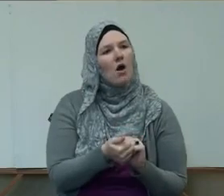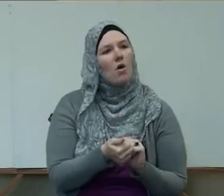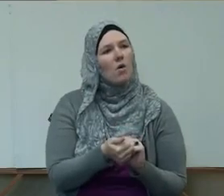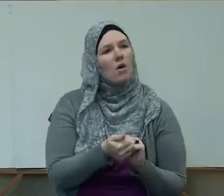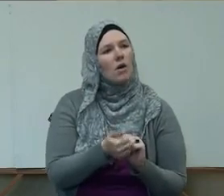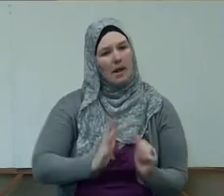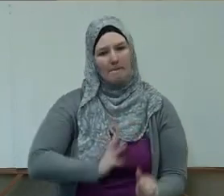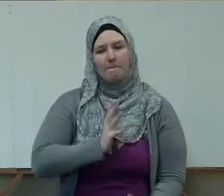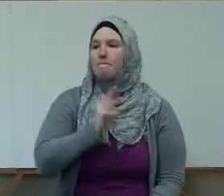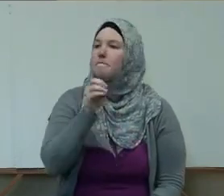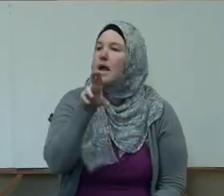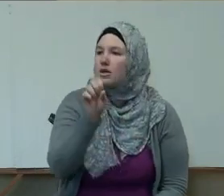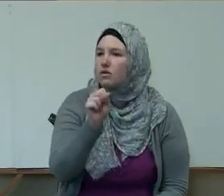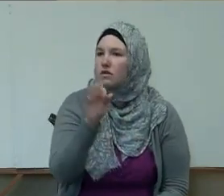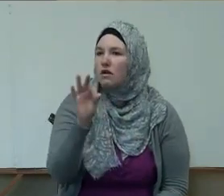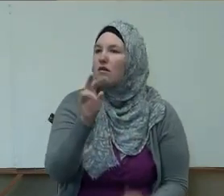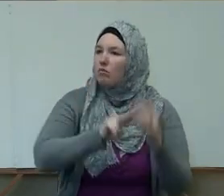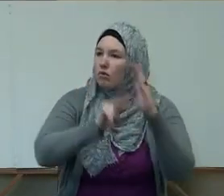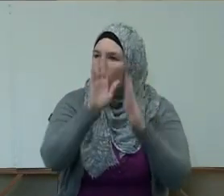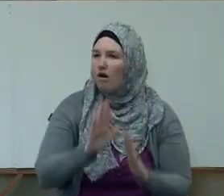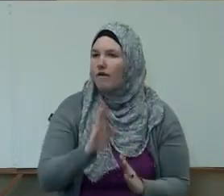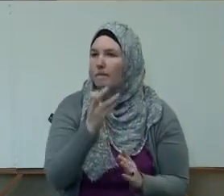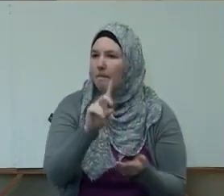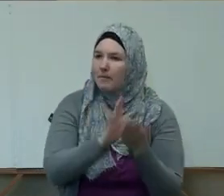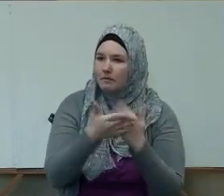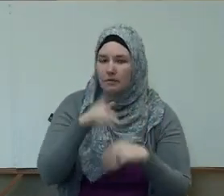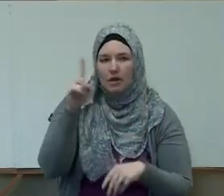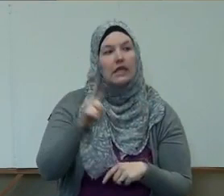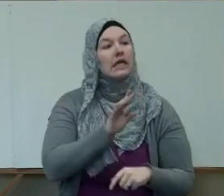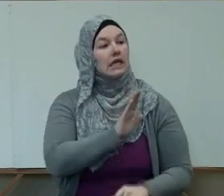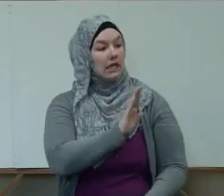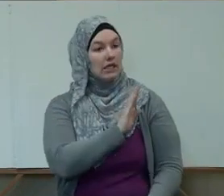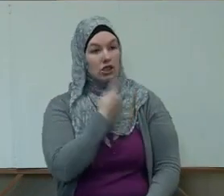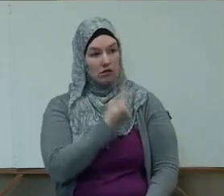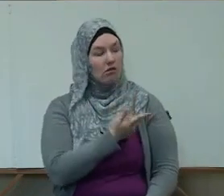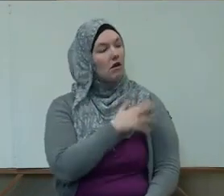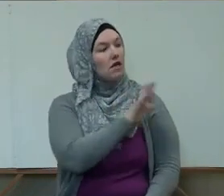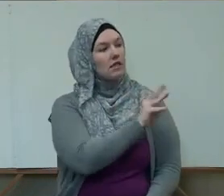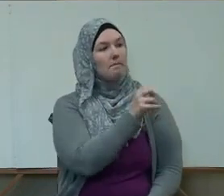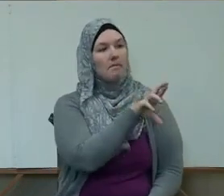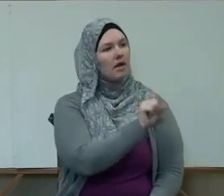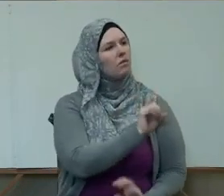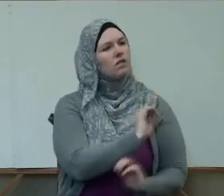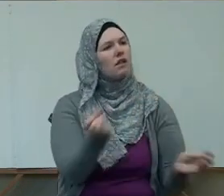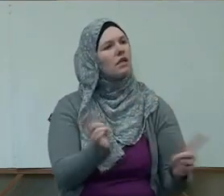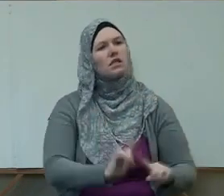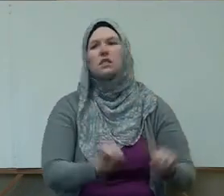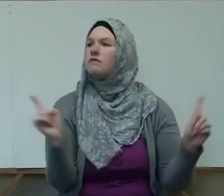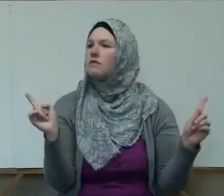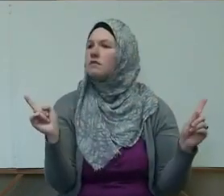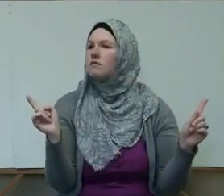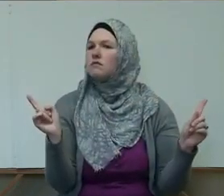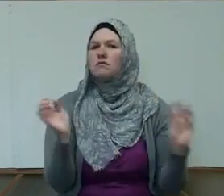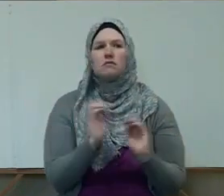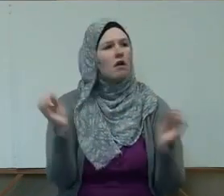the manner of the Prophet ﷺ? And she said, his manner was nothing different, nothing more,